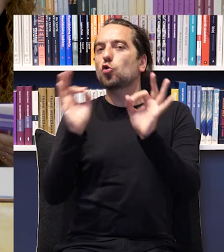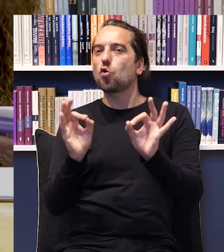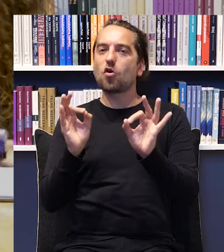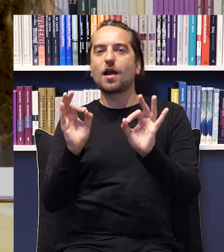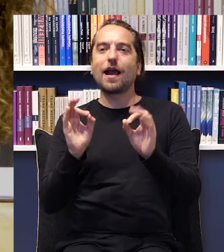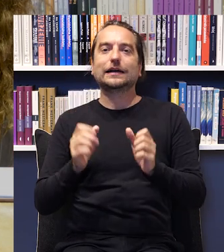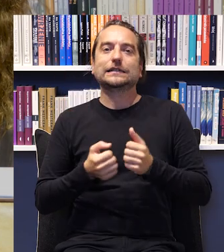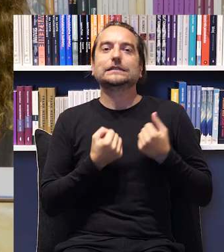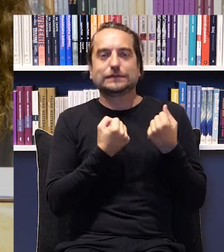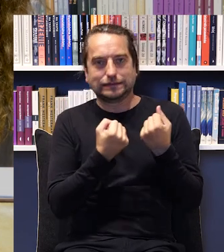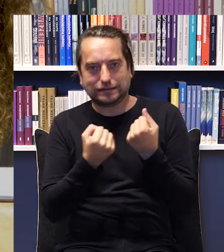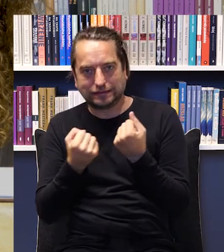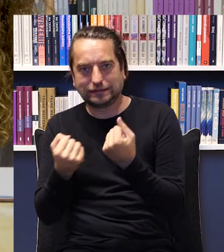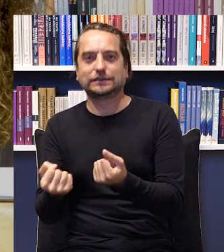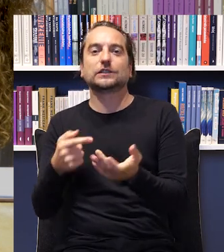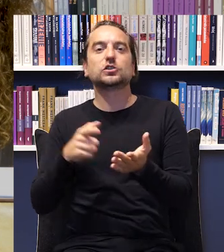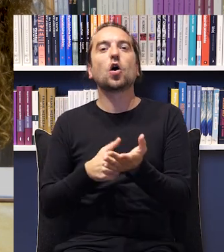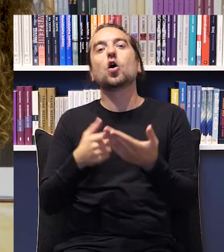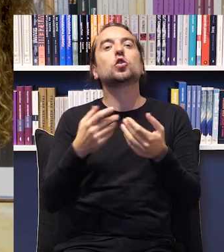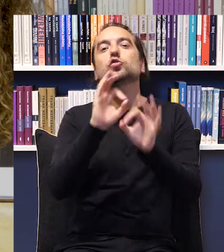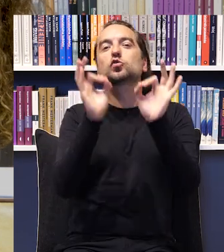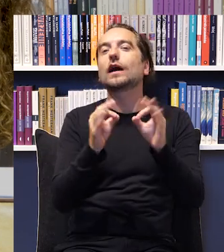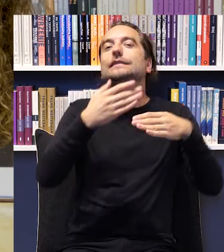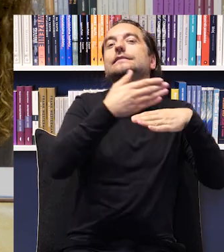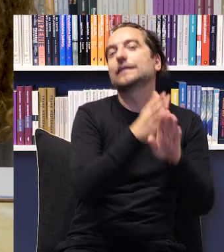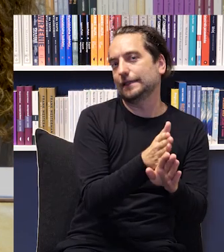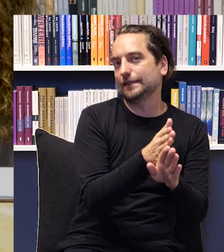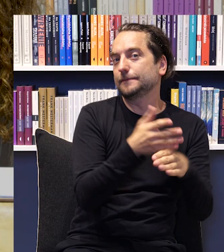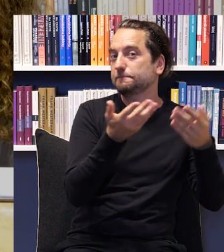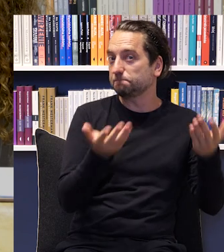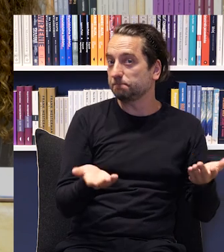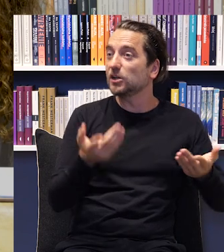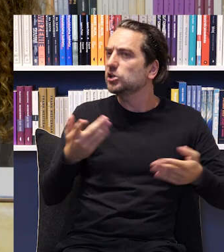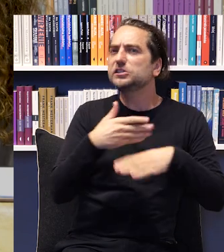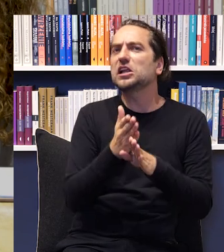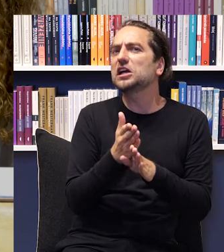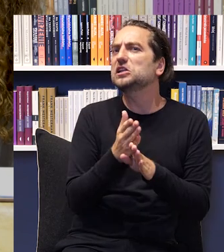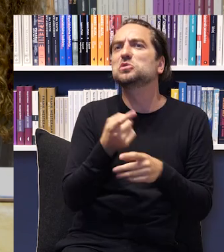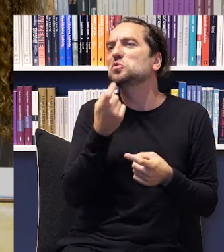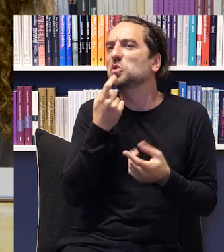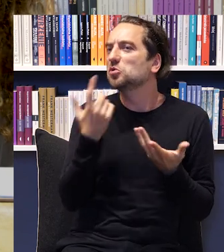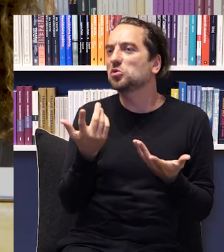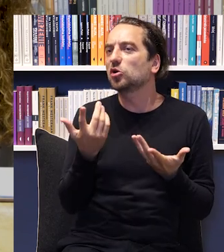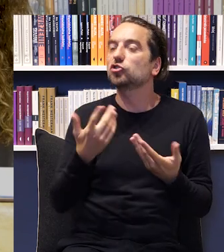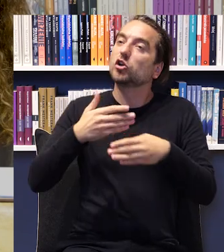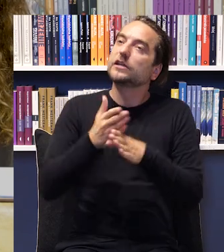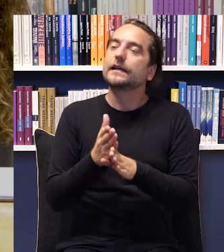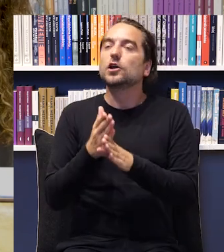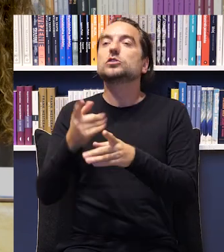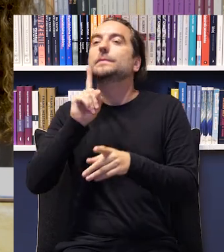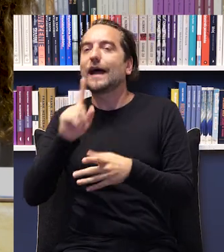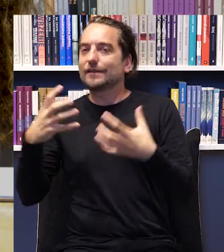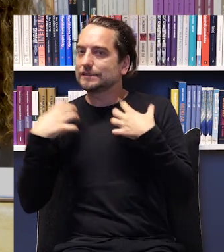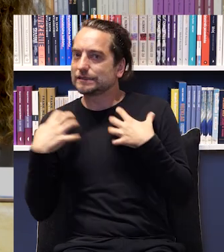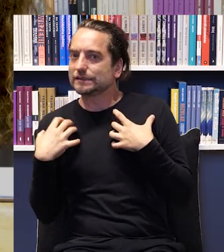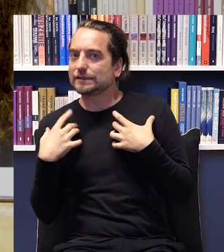sztuka oddzielenia. I chciałam cię o to oddzielenie podpytać. Czy to jest oddzielenie od rzeczywistości,